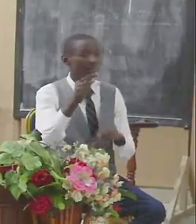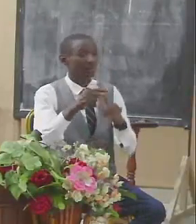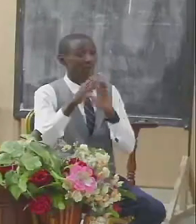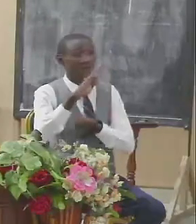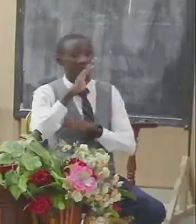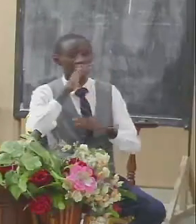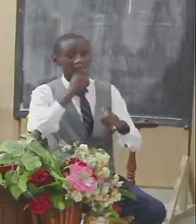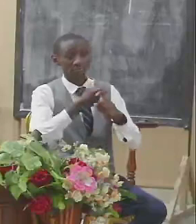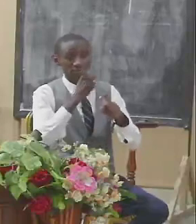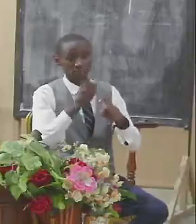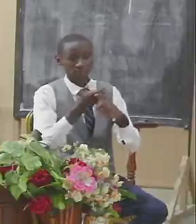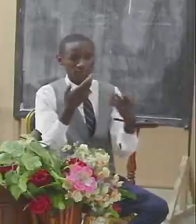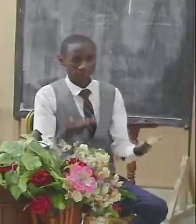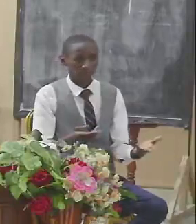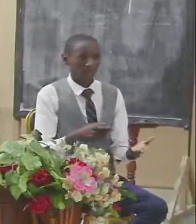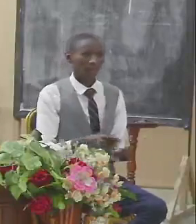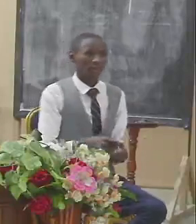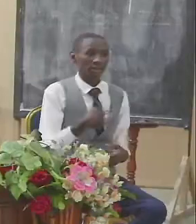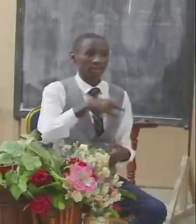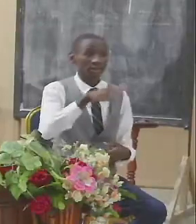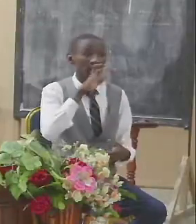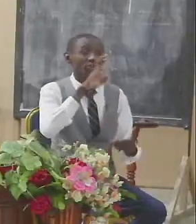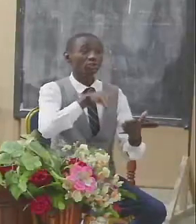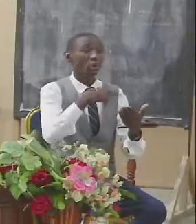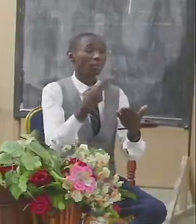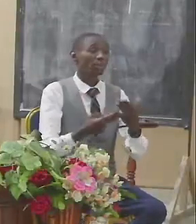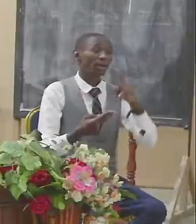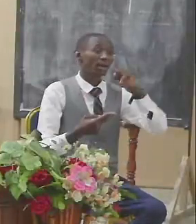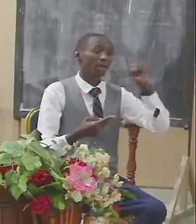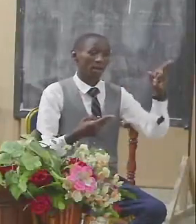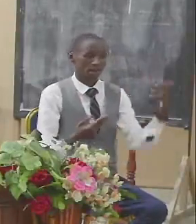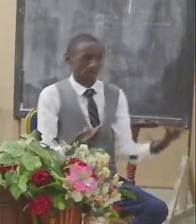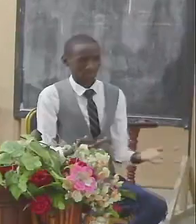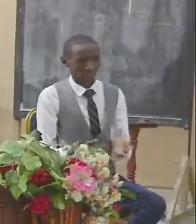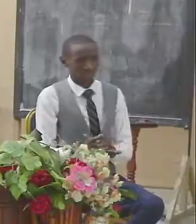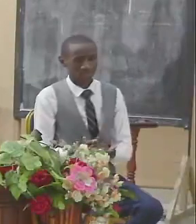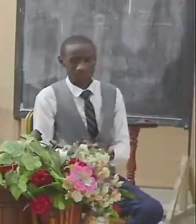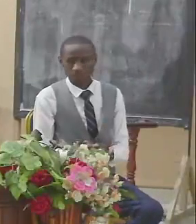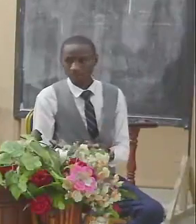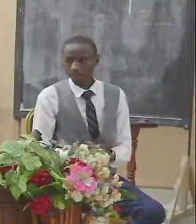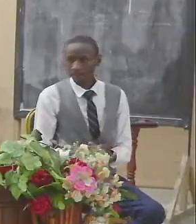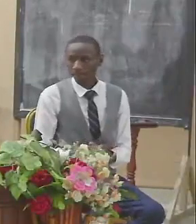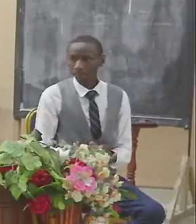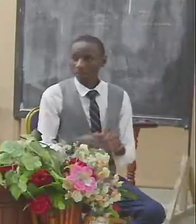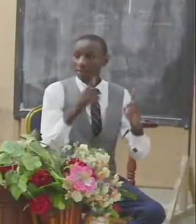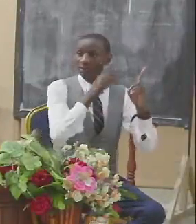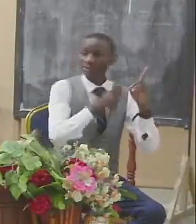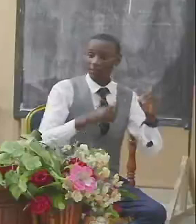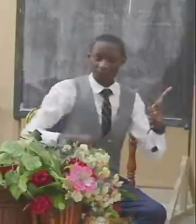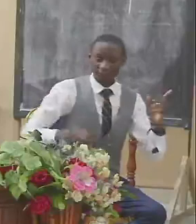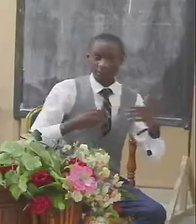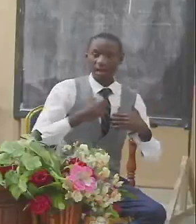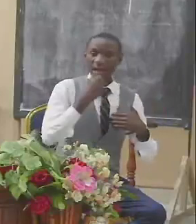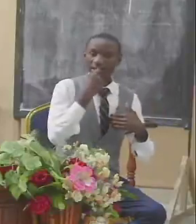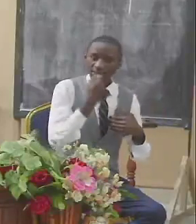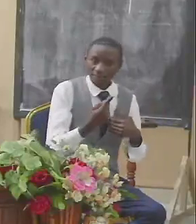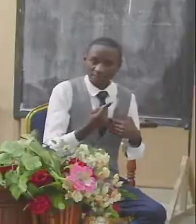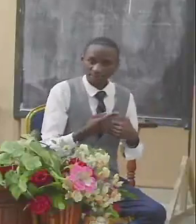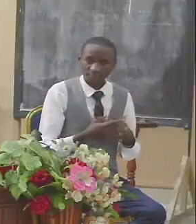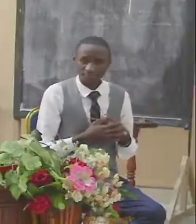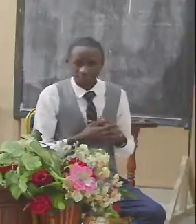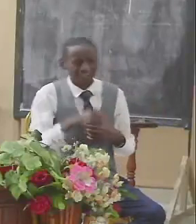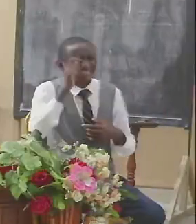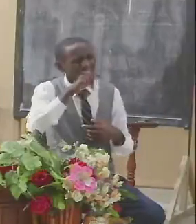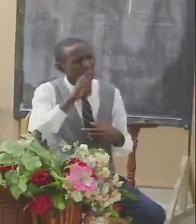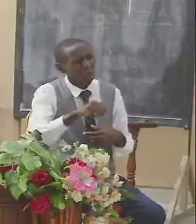La parole de Dieu est difficile. Il est tombé là. Il est déjà tombé. David a dit. Daudi alisema. Il ne faut même pas parler